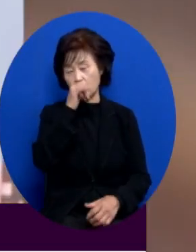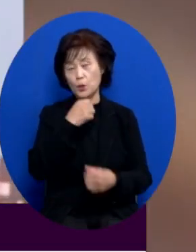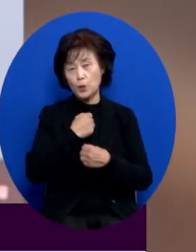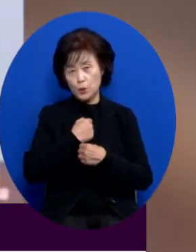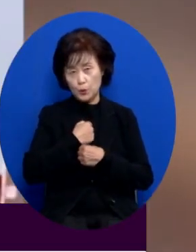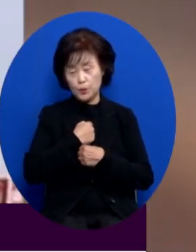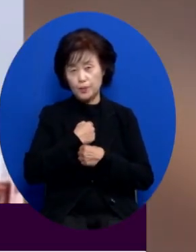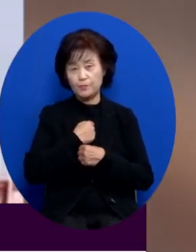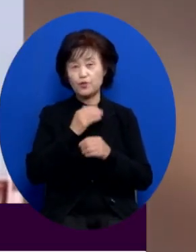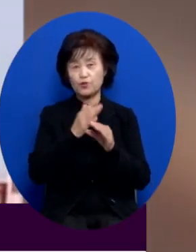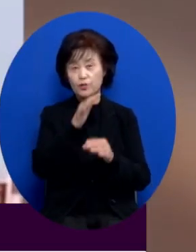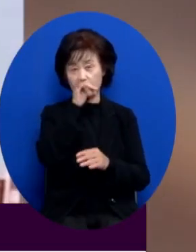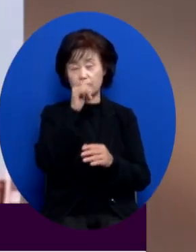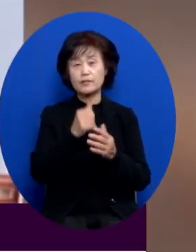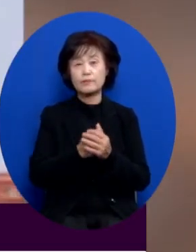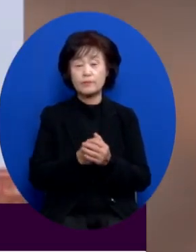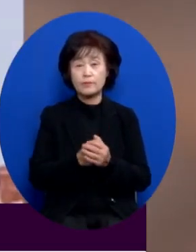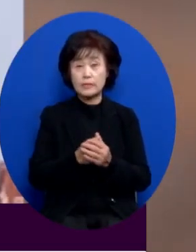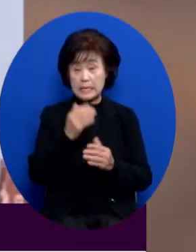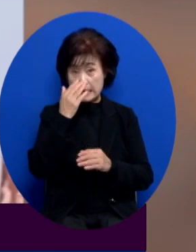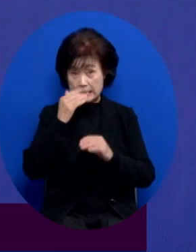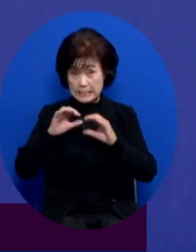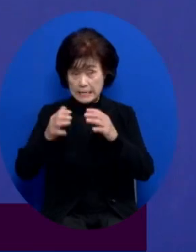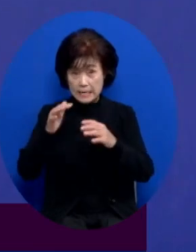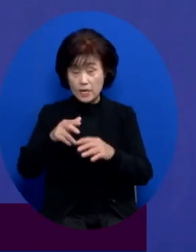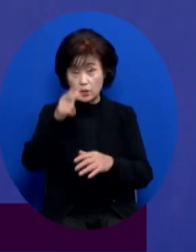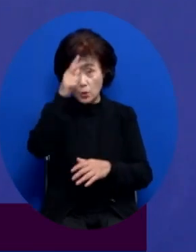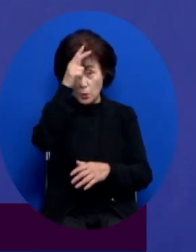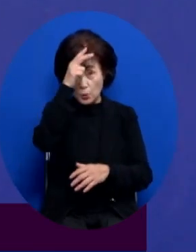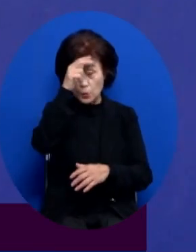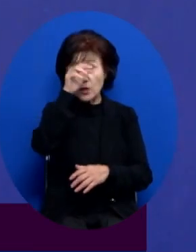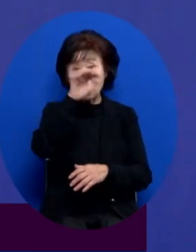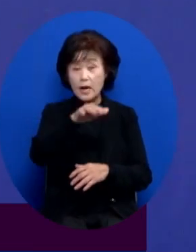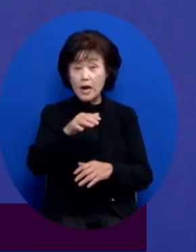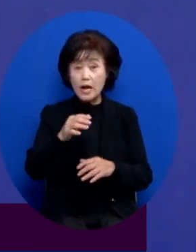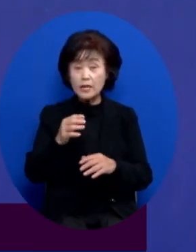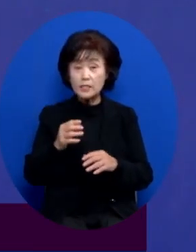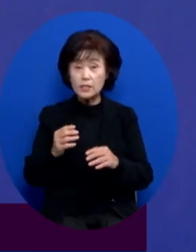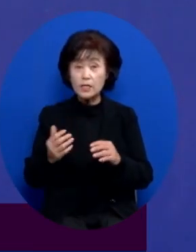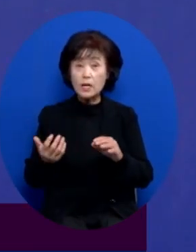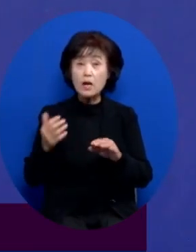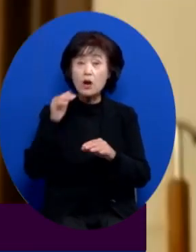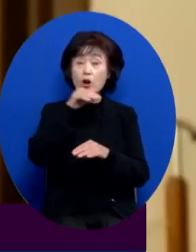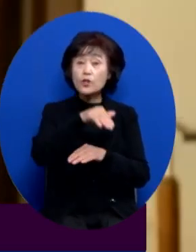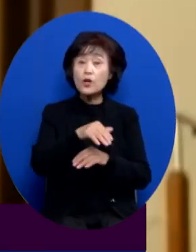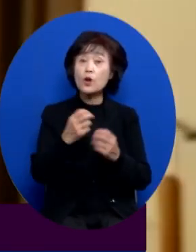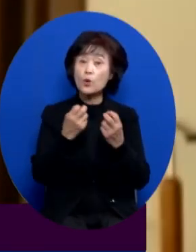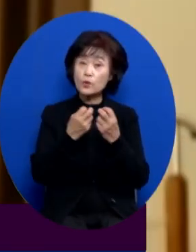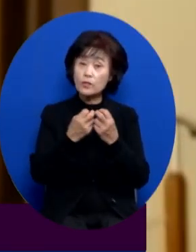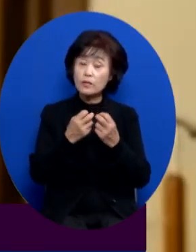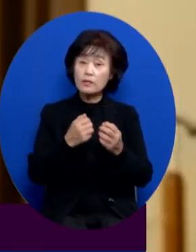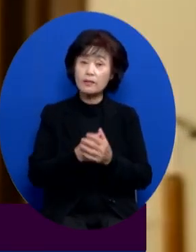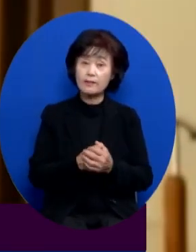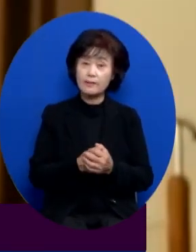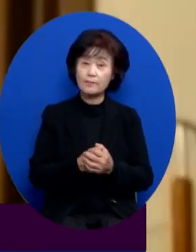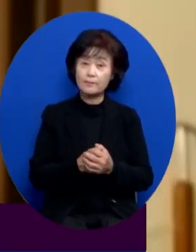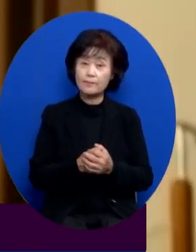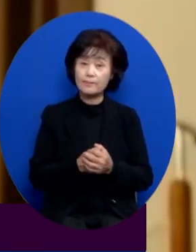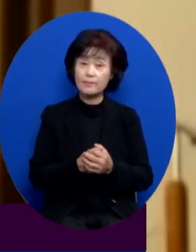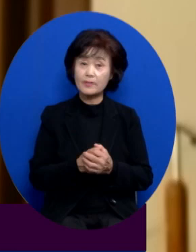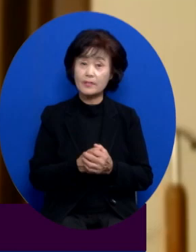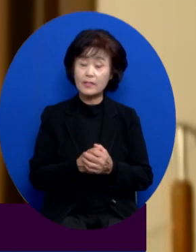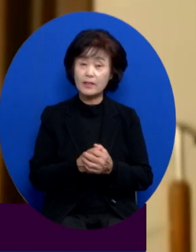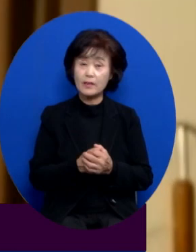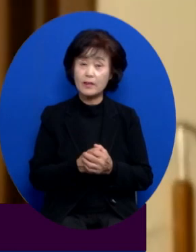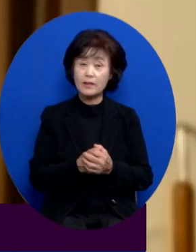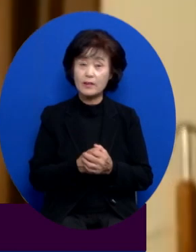있습니다. 네, 이스라엘에서 요르단으로는 어떻게 이동하셨습니까? 뭐 여기 현지